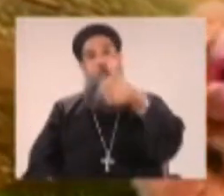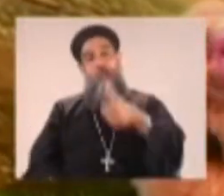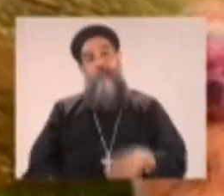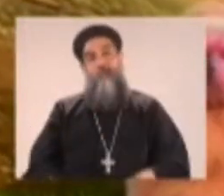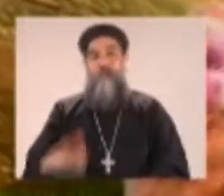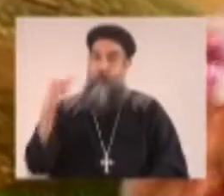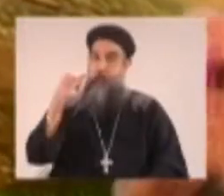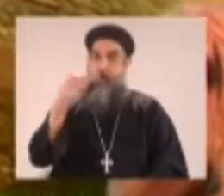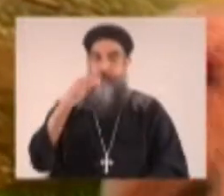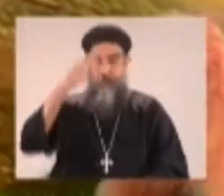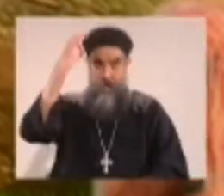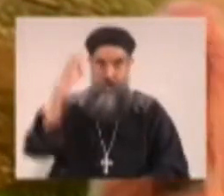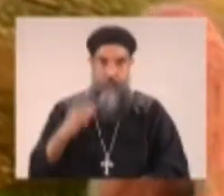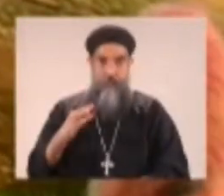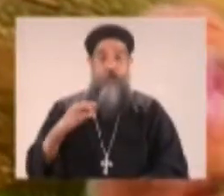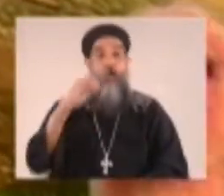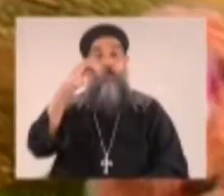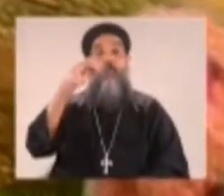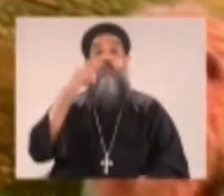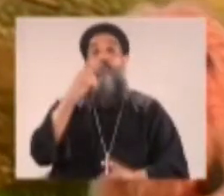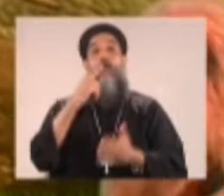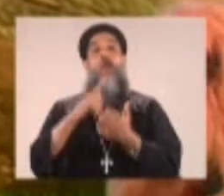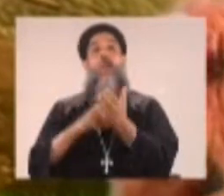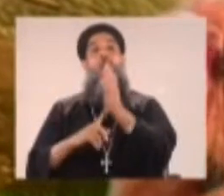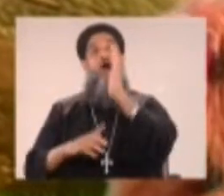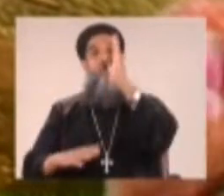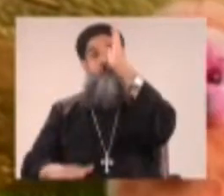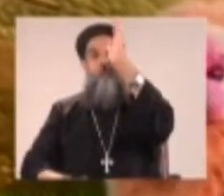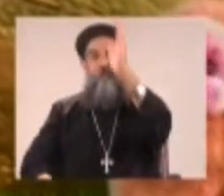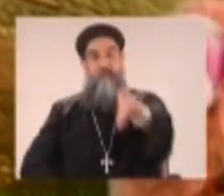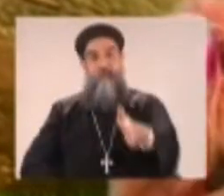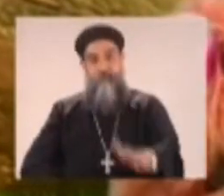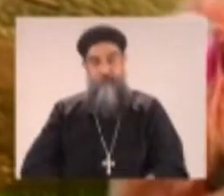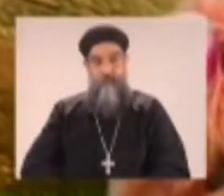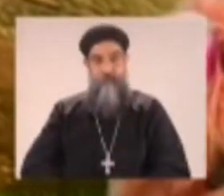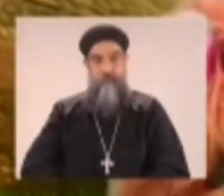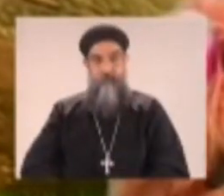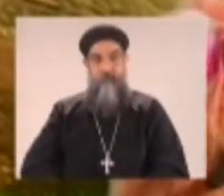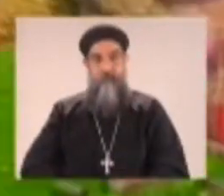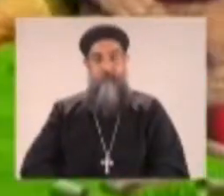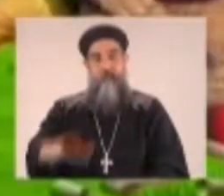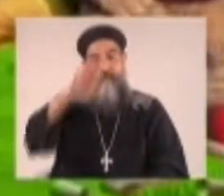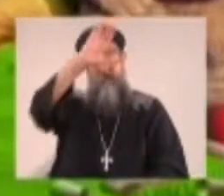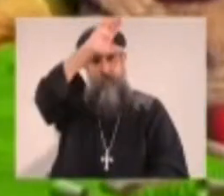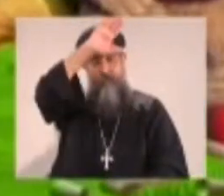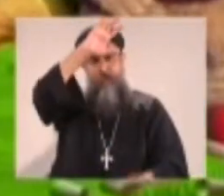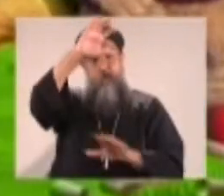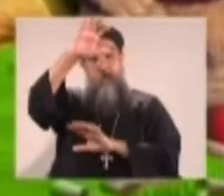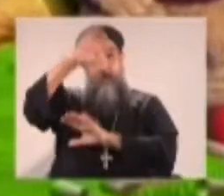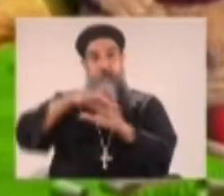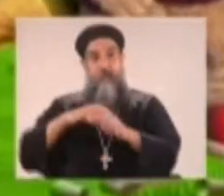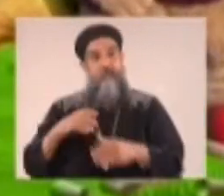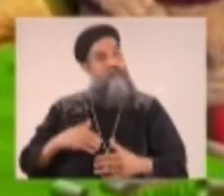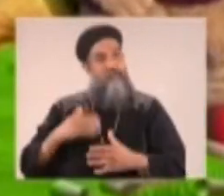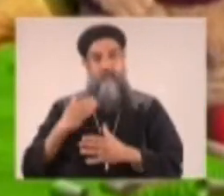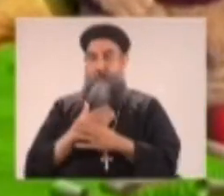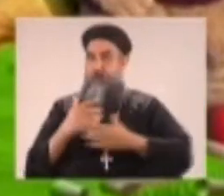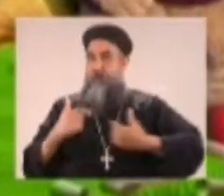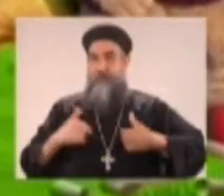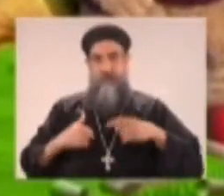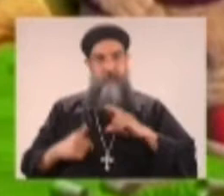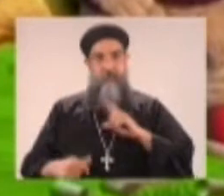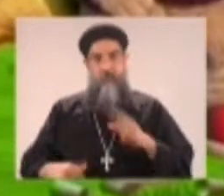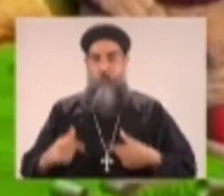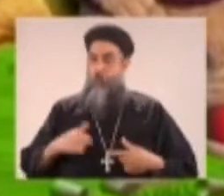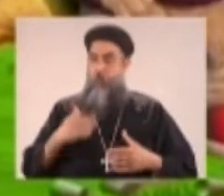السبب. وانا كمان ما عملتش حاجة. اهلا يا كينجو. اهلا، ادينا لقينا